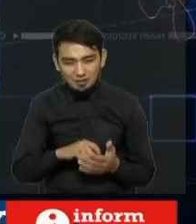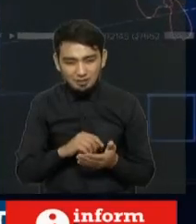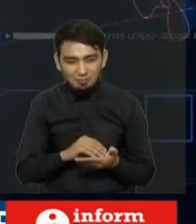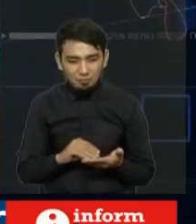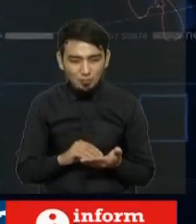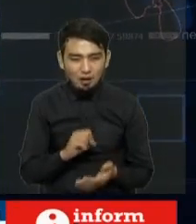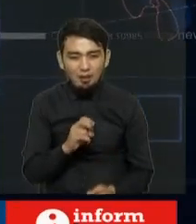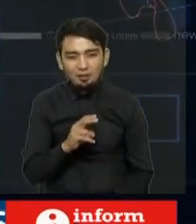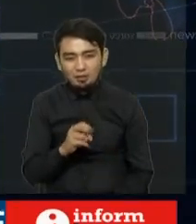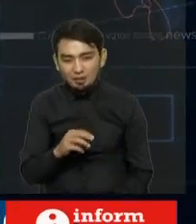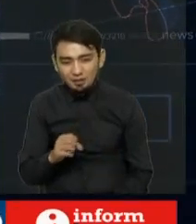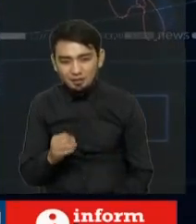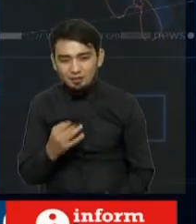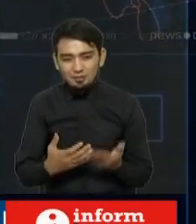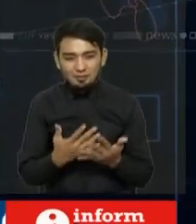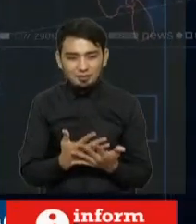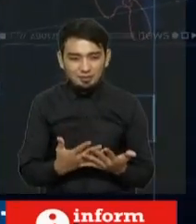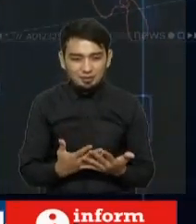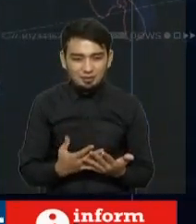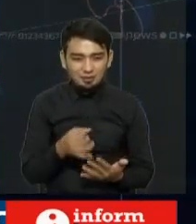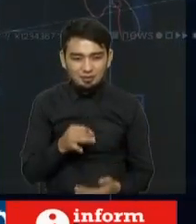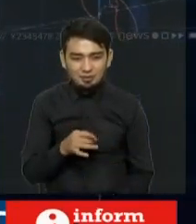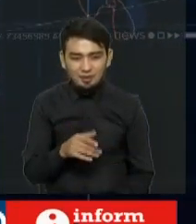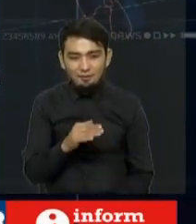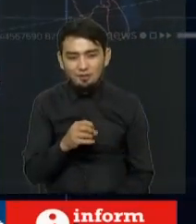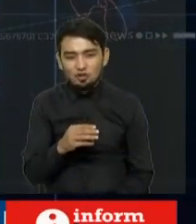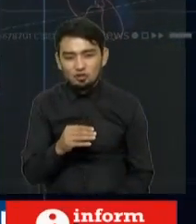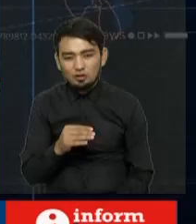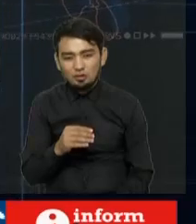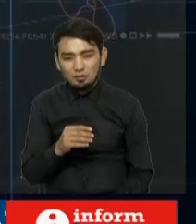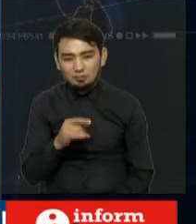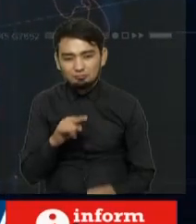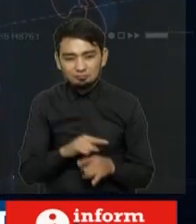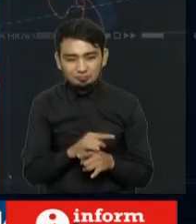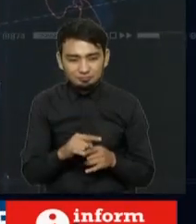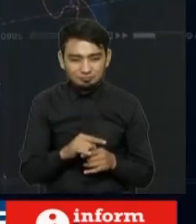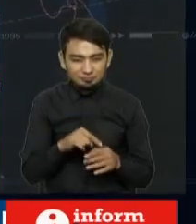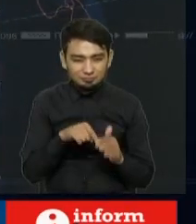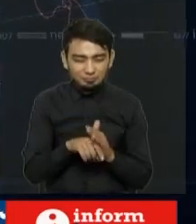какие-то анкеты там и прочее. Либо это прям фишинговые страницы, где с каких-то там